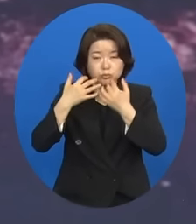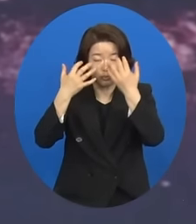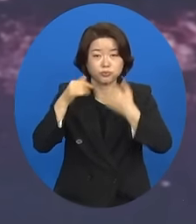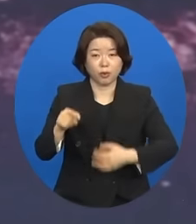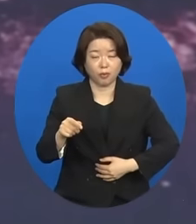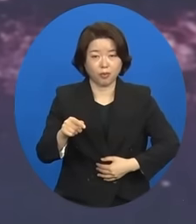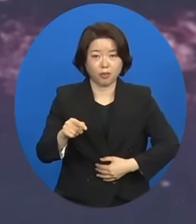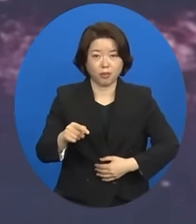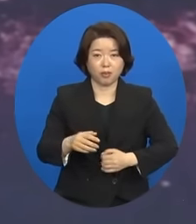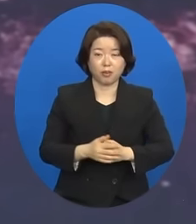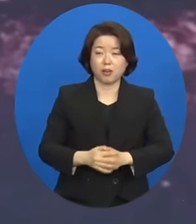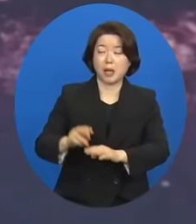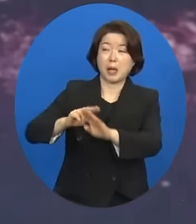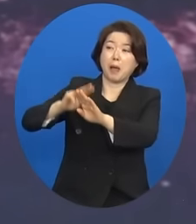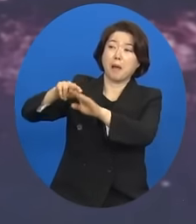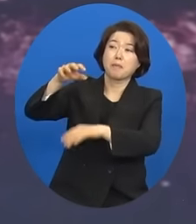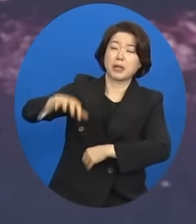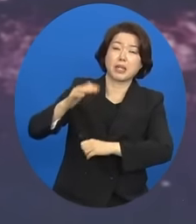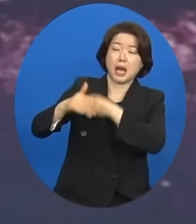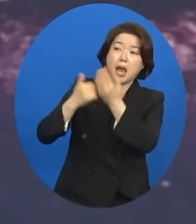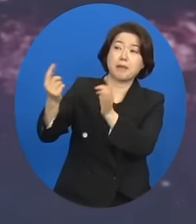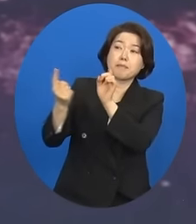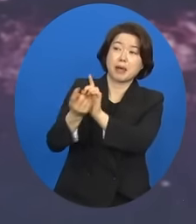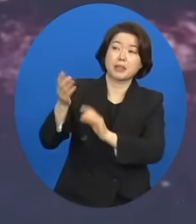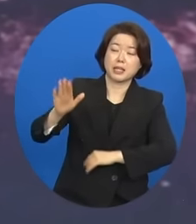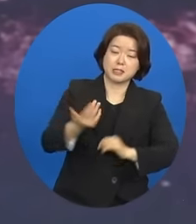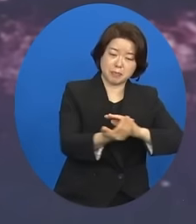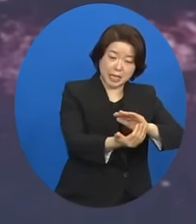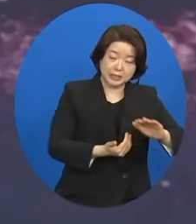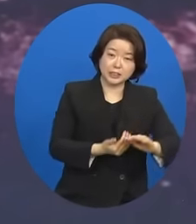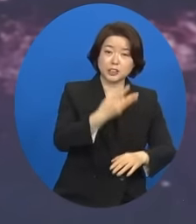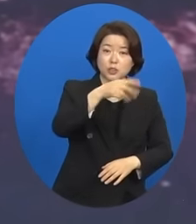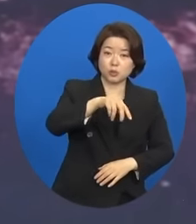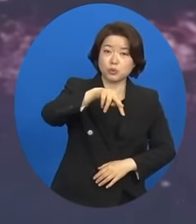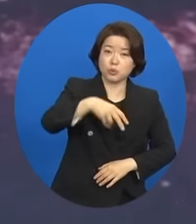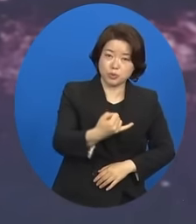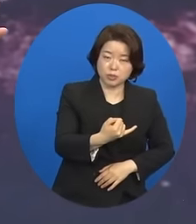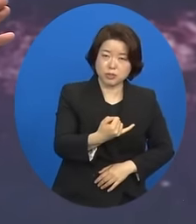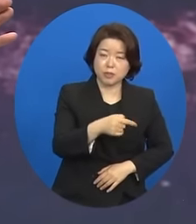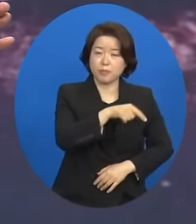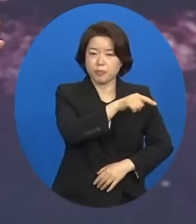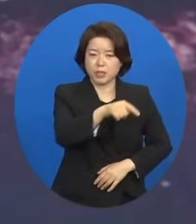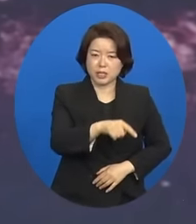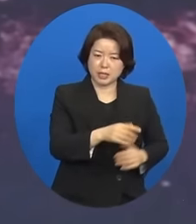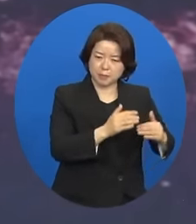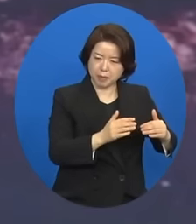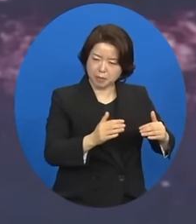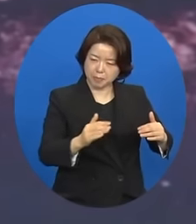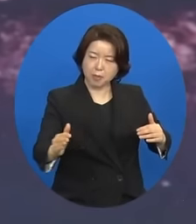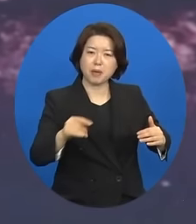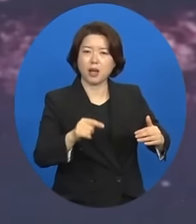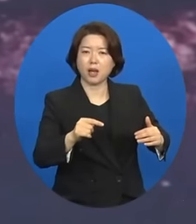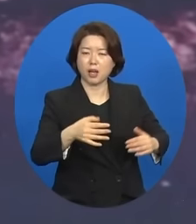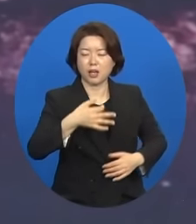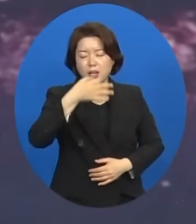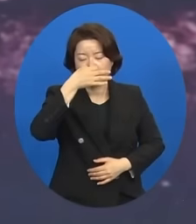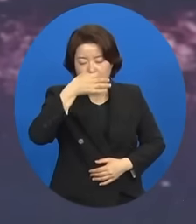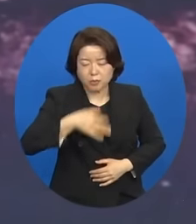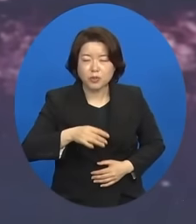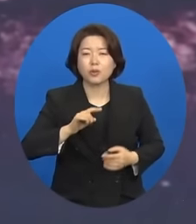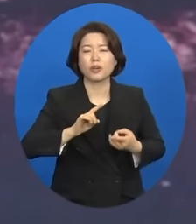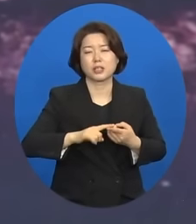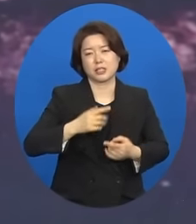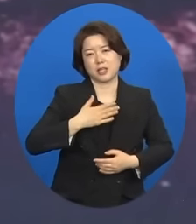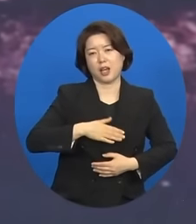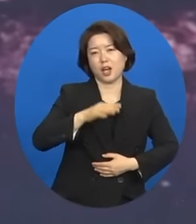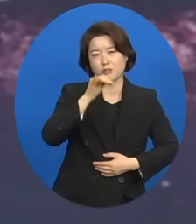그니까에서 하나님 만나긴 했지만 그 이 베드에서이 봤던 아람 여정이 굉장히 힘들었다는 것을 알